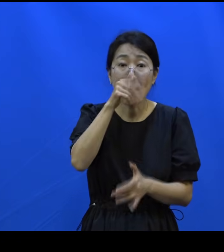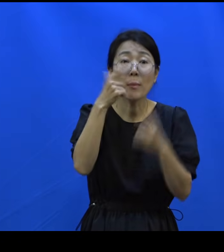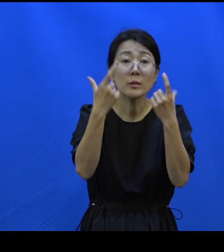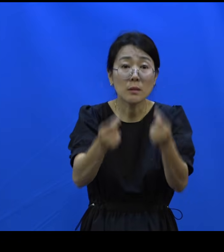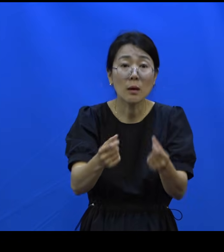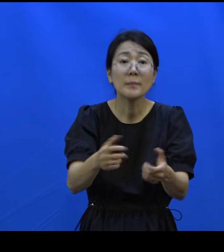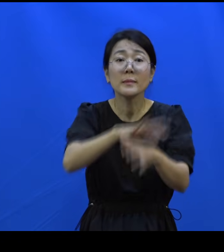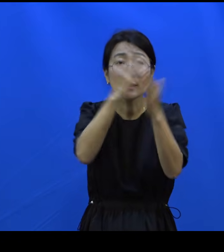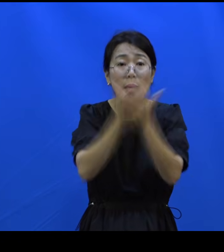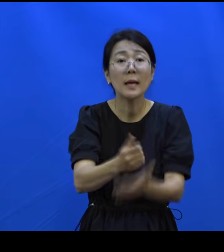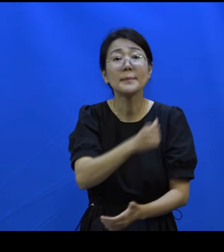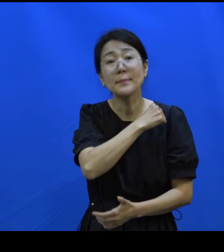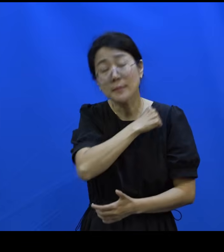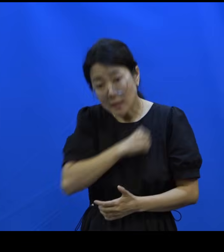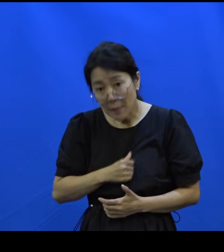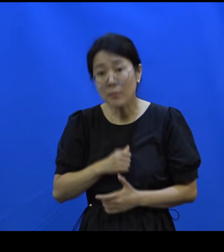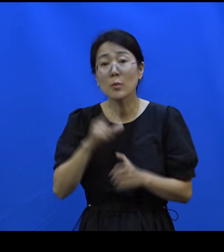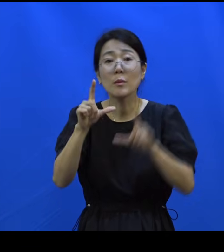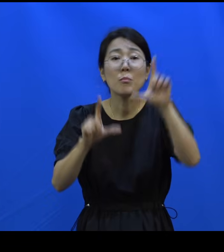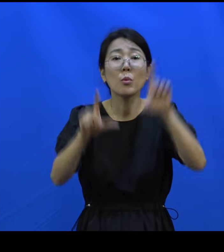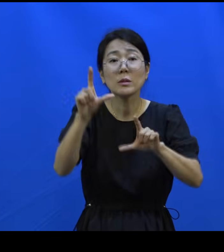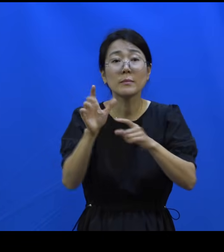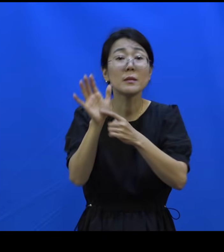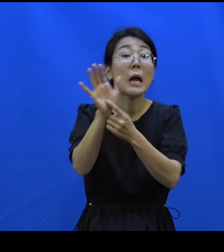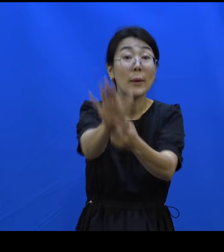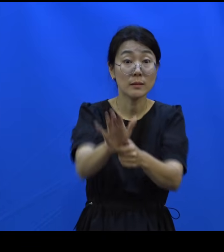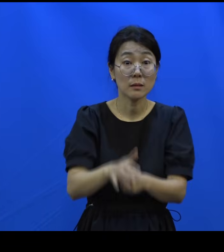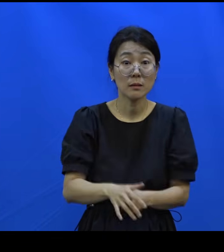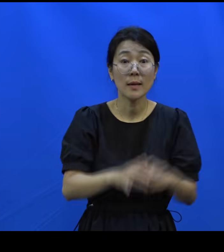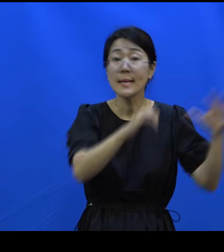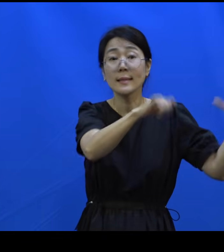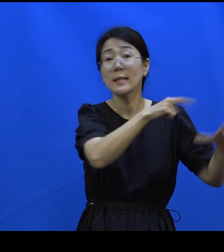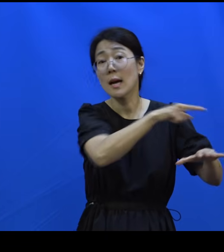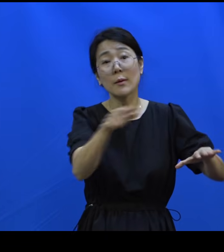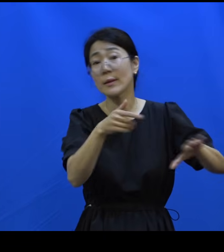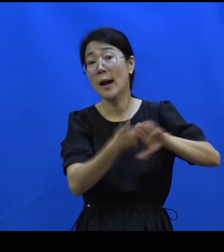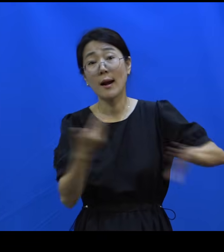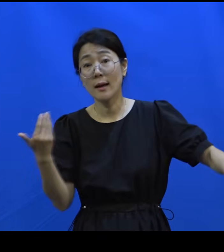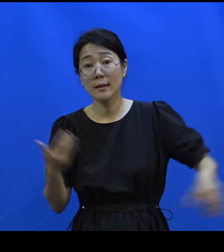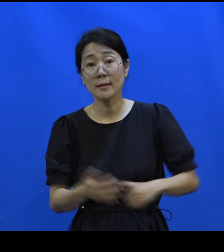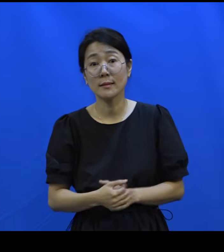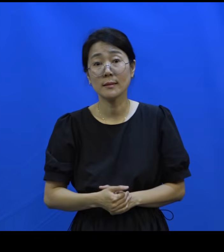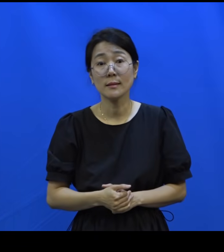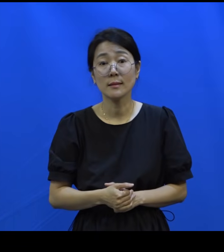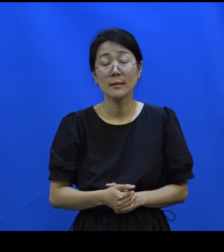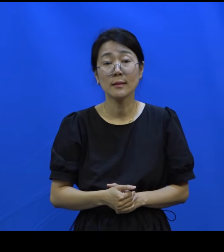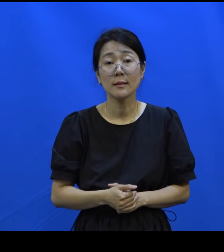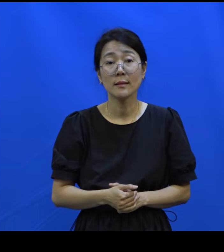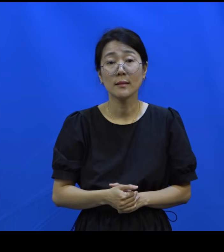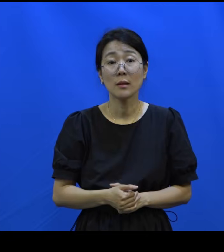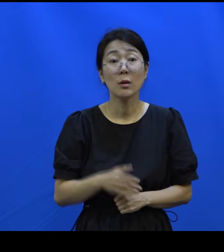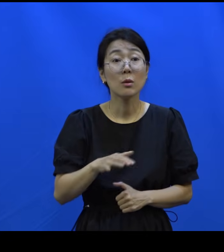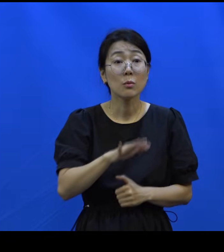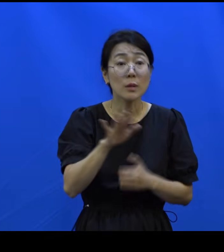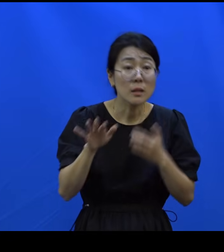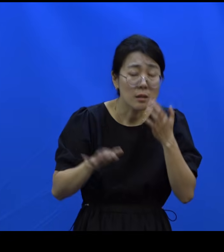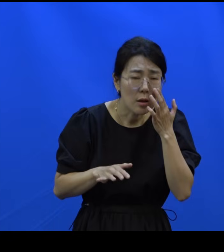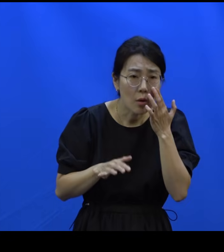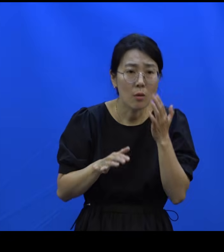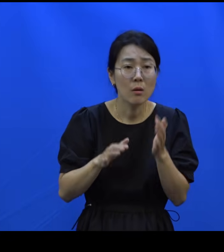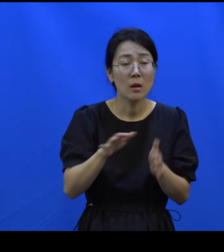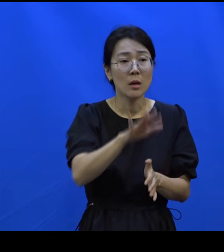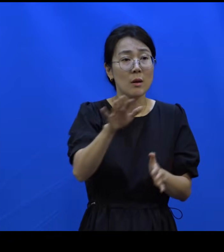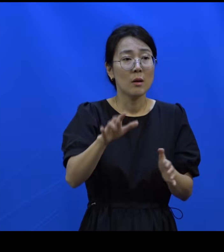여러분, 그리스도인은 세상과 격차가 있습니까? 내 삶과 세상과 차이는 뭘까요? 복음은 우리의 삶의 차이를 가져옵니다. 우리의 삶이 과연 다른가? 예수를 믿고